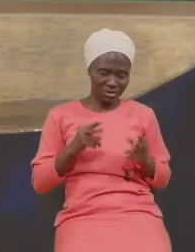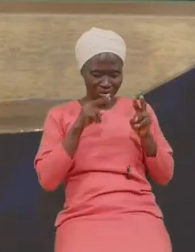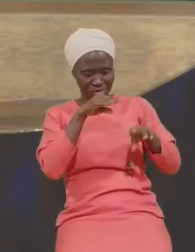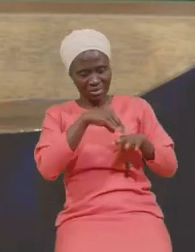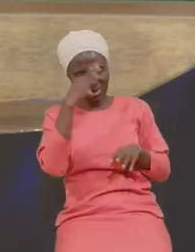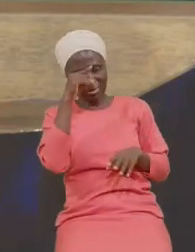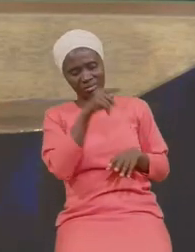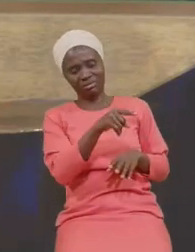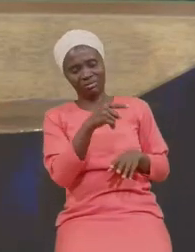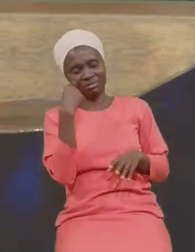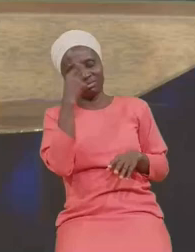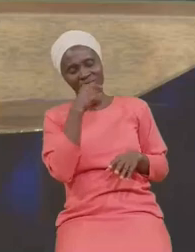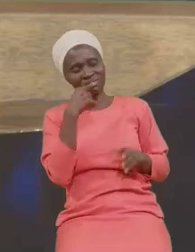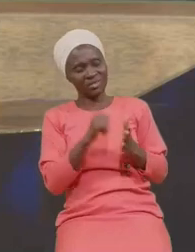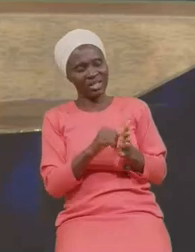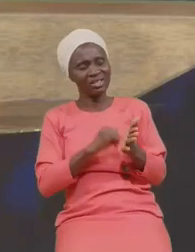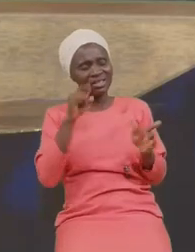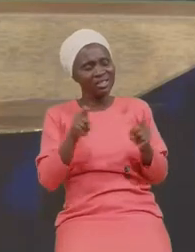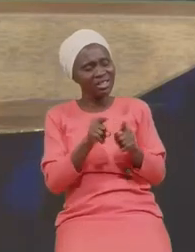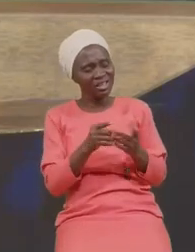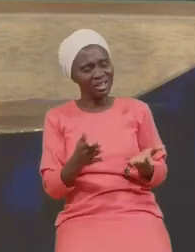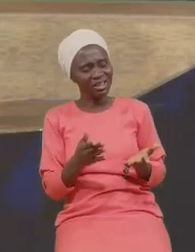qu'est-ce que tu fais ici là